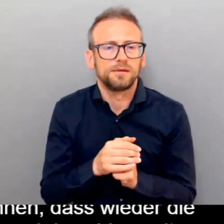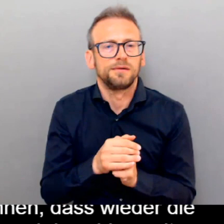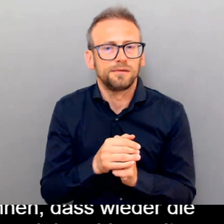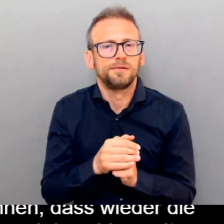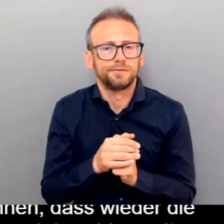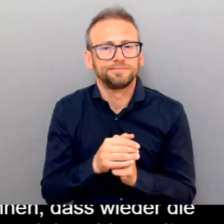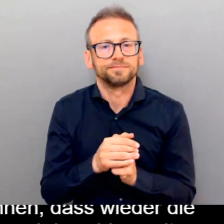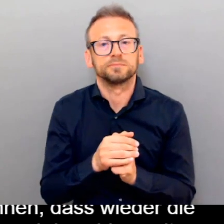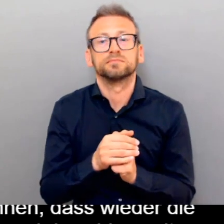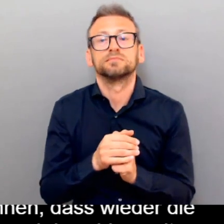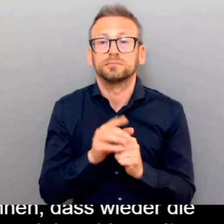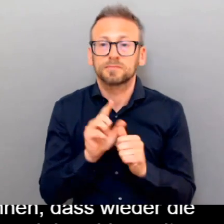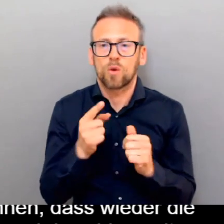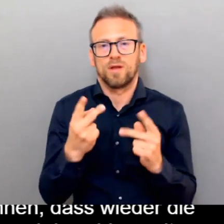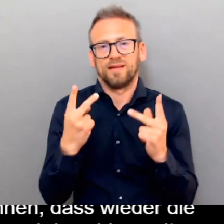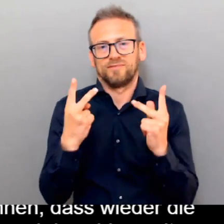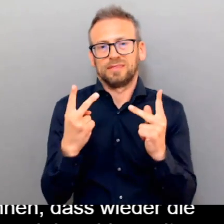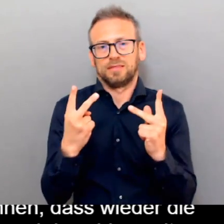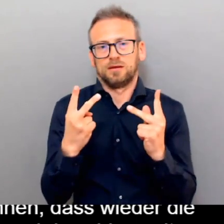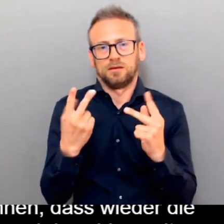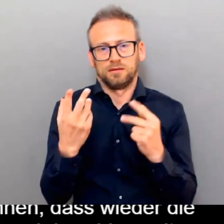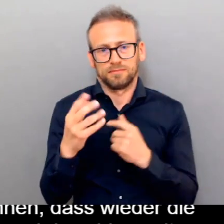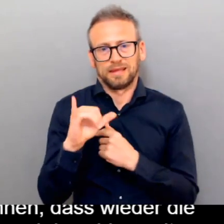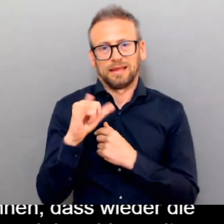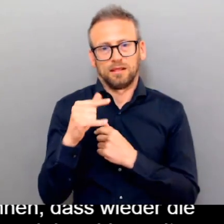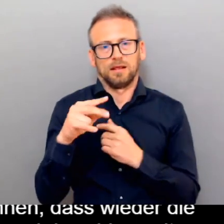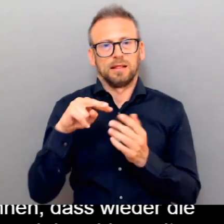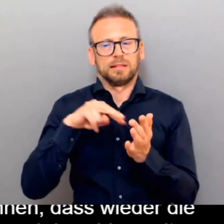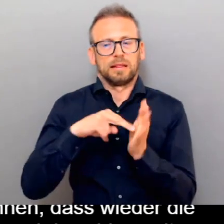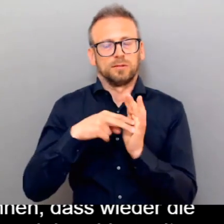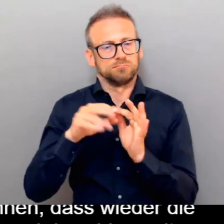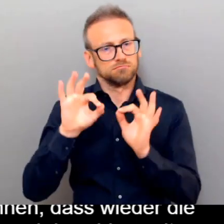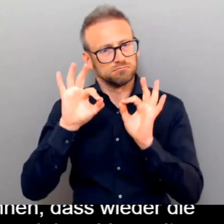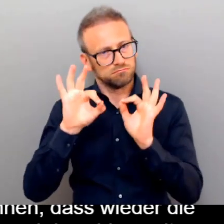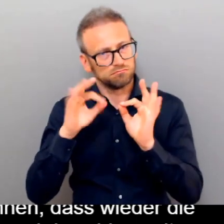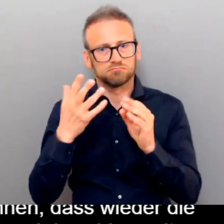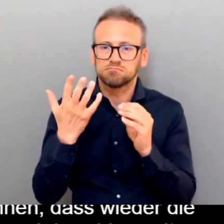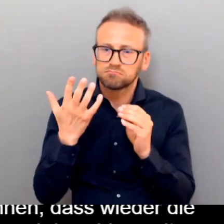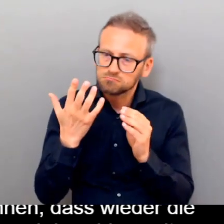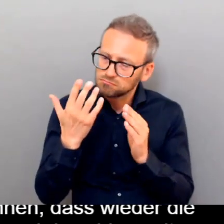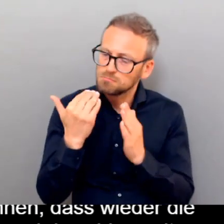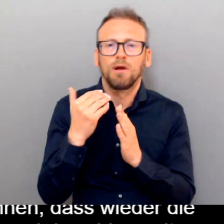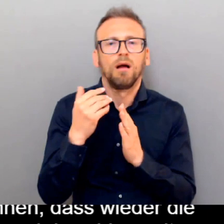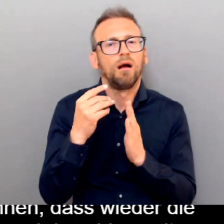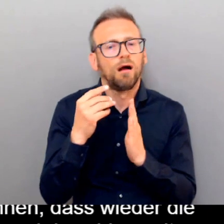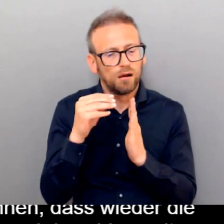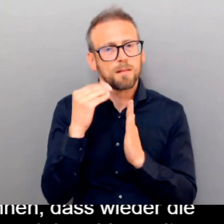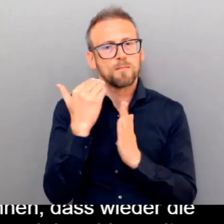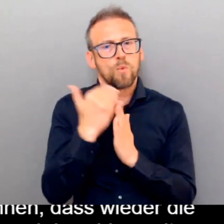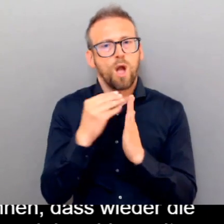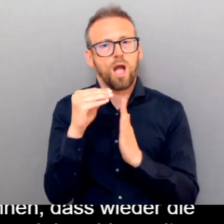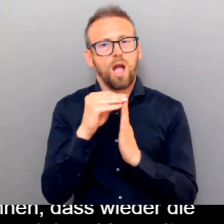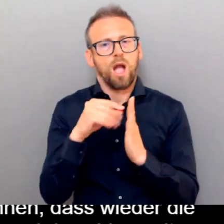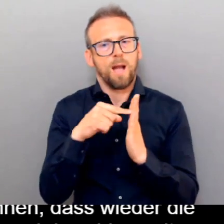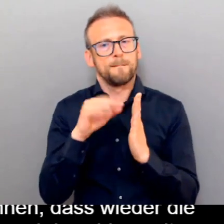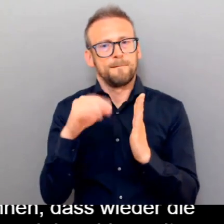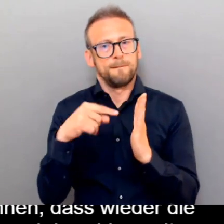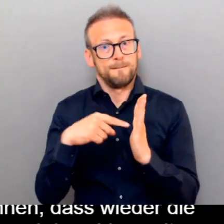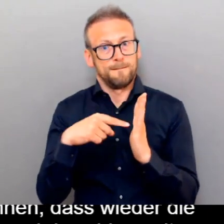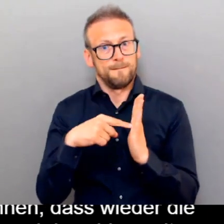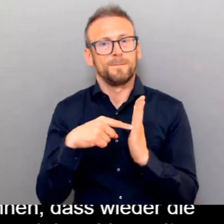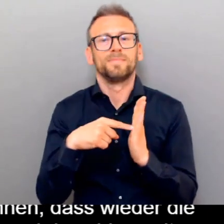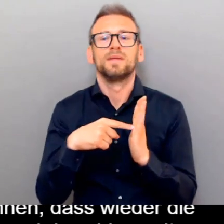Gesundheitsämter mit ausstattet, um eben hier dann auch im Bereich der Gesundheitsämter mit gut